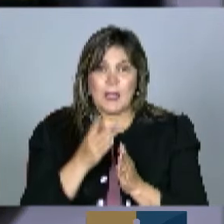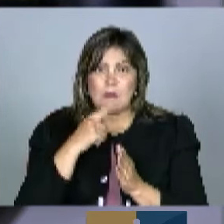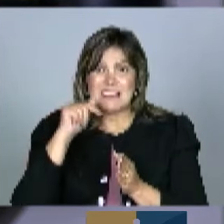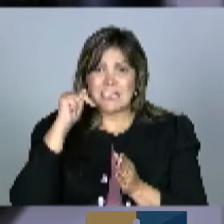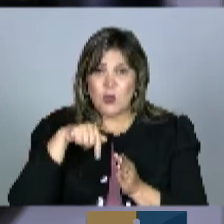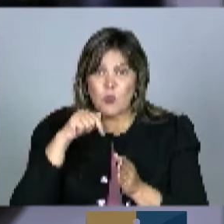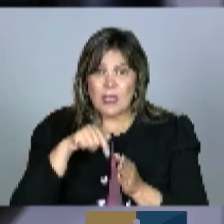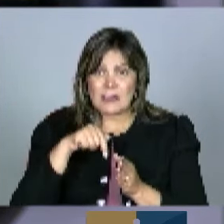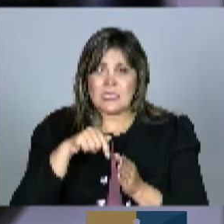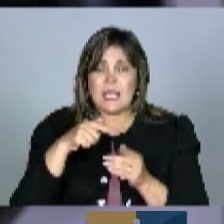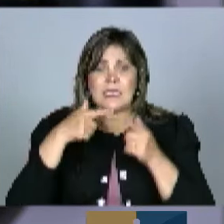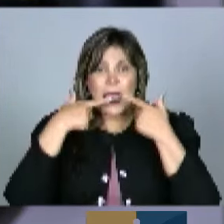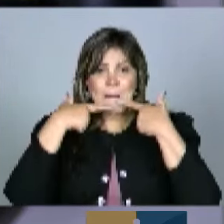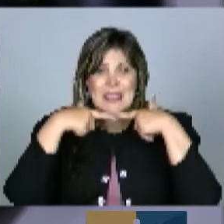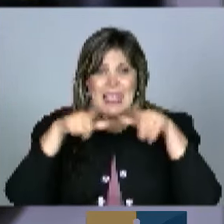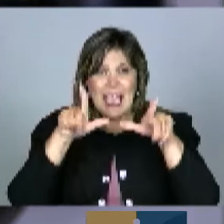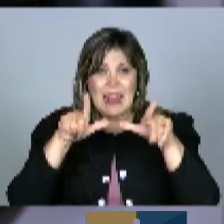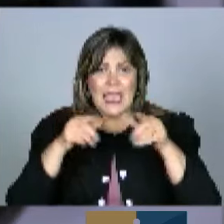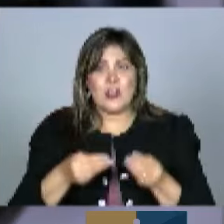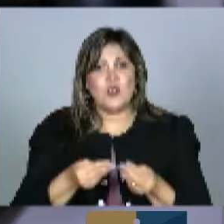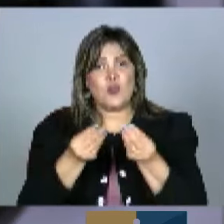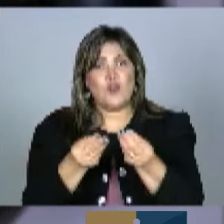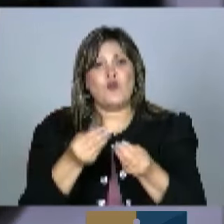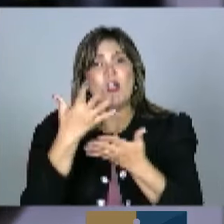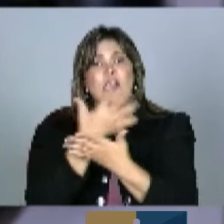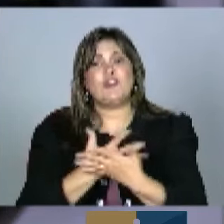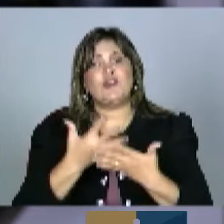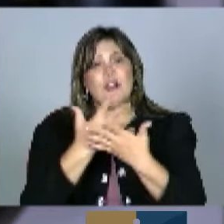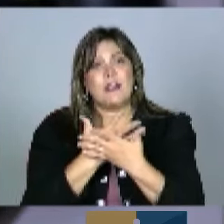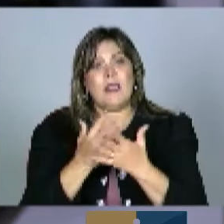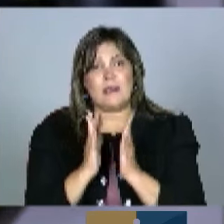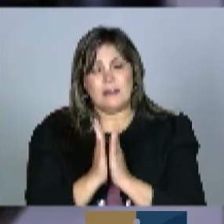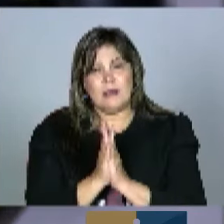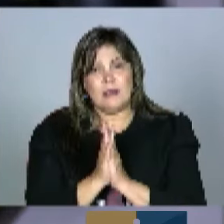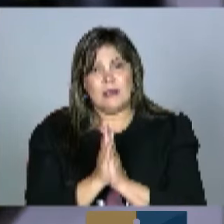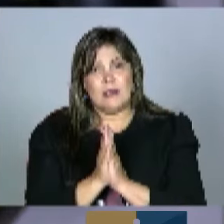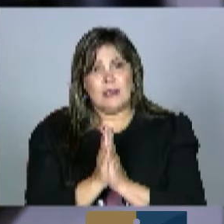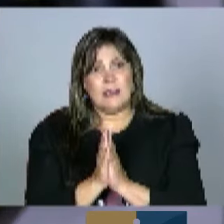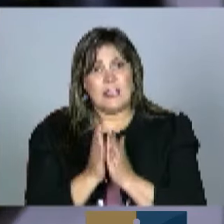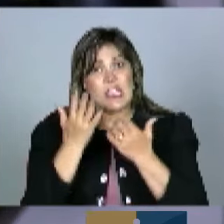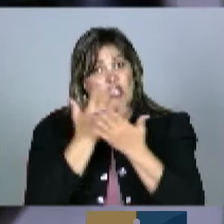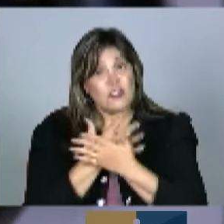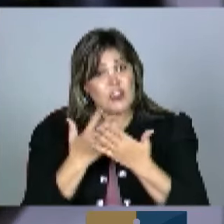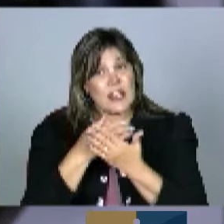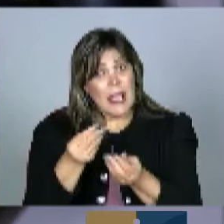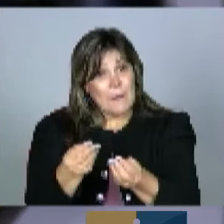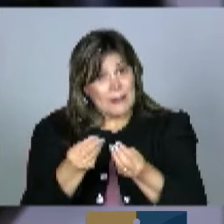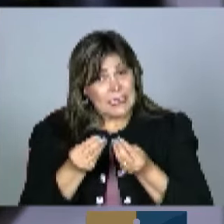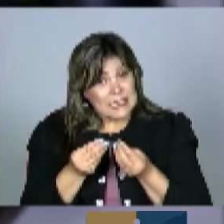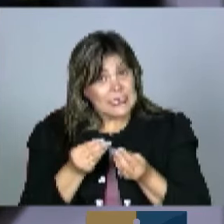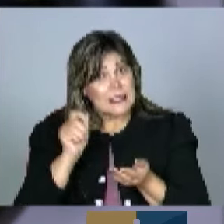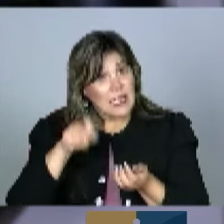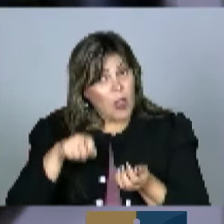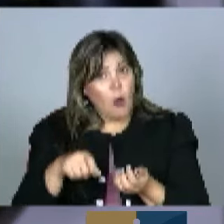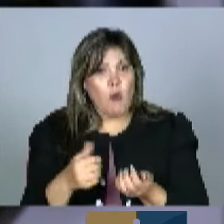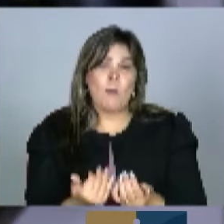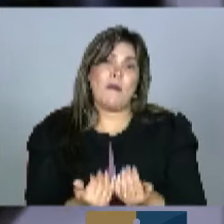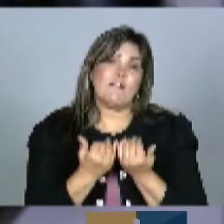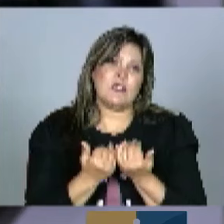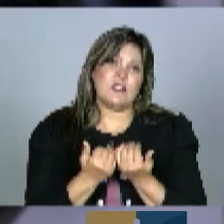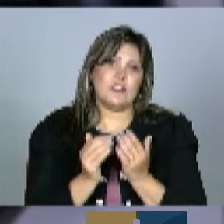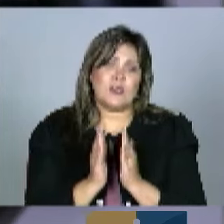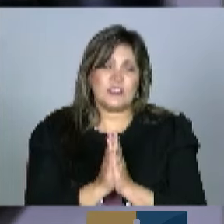اعلنا الشركه ال اللي احنا الشركه متبعاه انها ما بتنفذ الاحكام اعلنا فبيقول